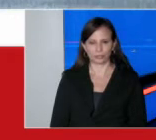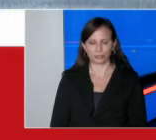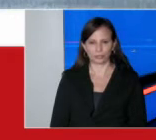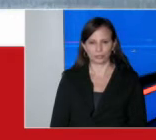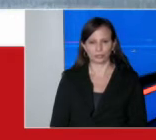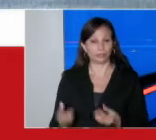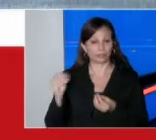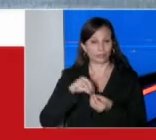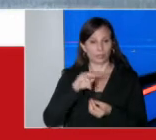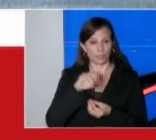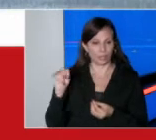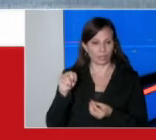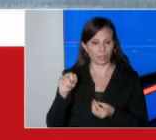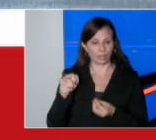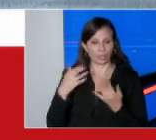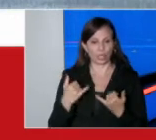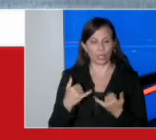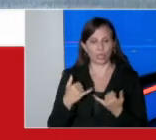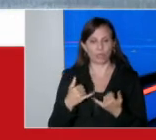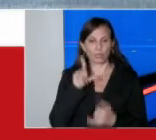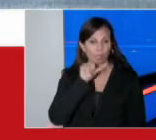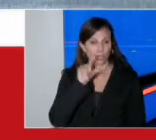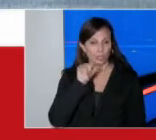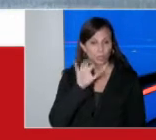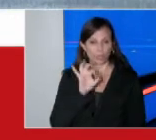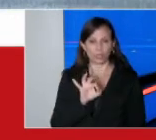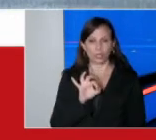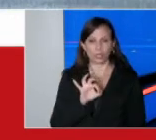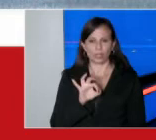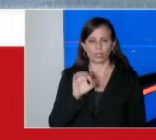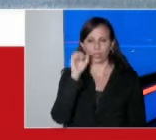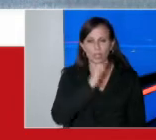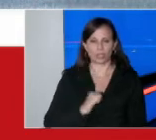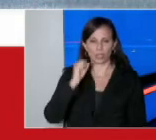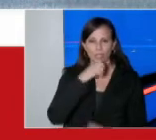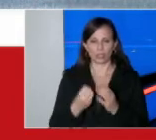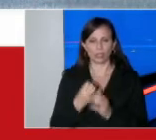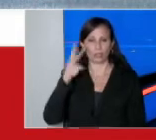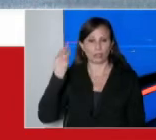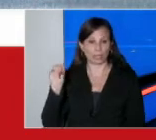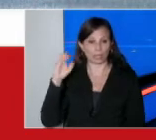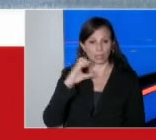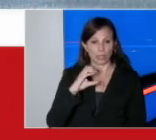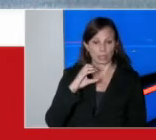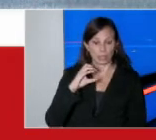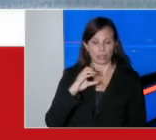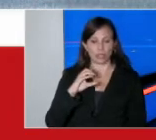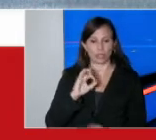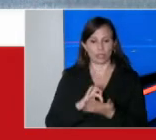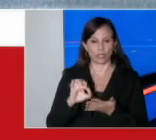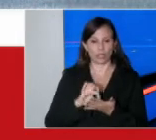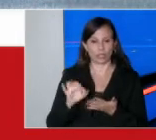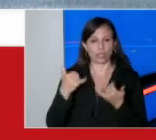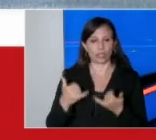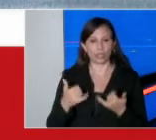טוב, ועוד עניין שעשה רעש ברשת הוא הציוץ הבא של הזמר, היוצר, מתי כספי, שכתב כך. היום